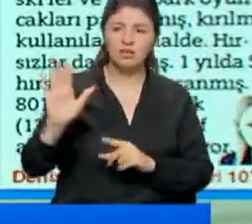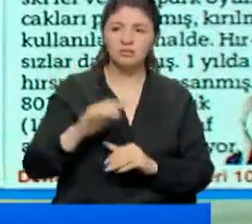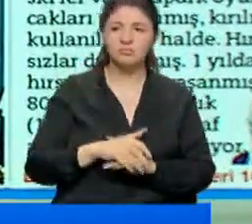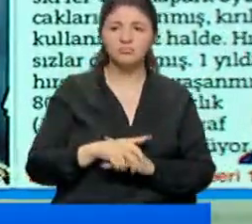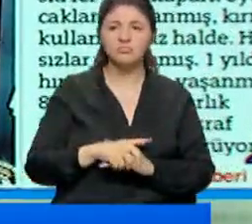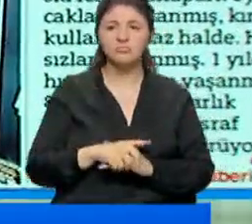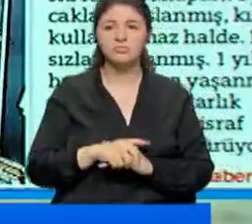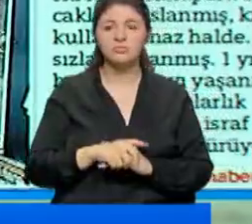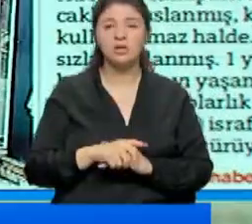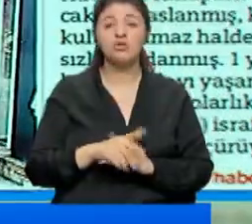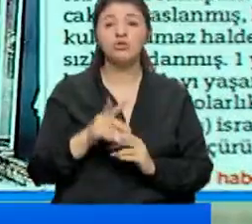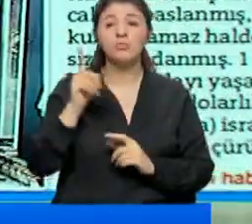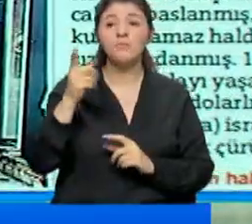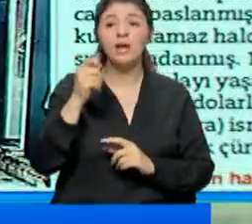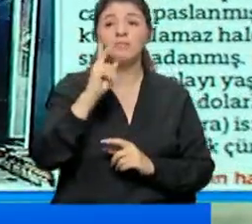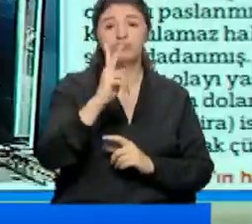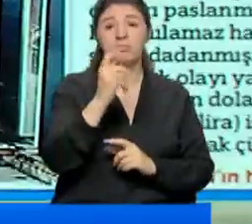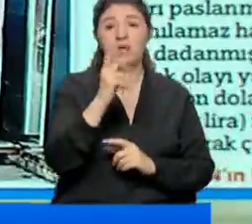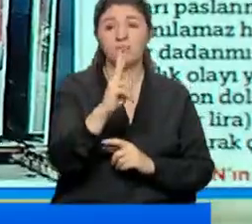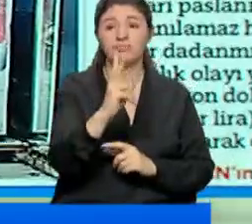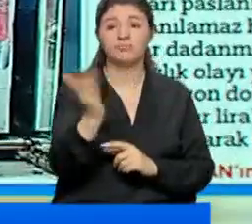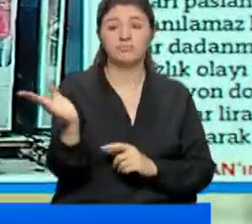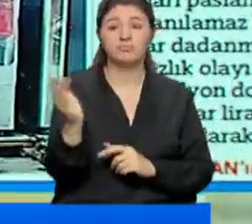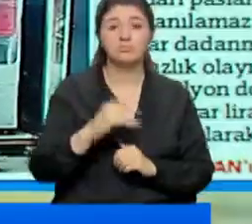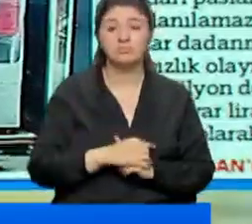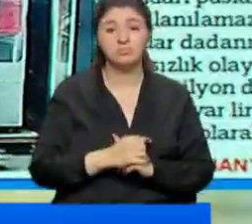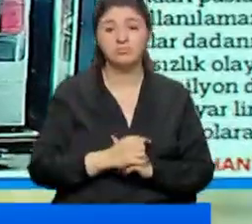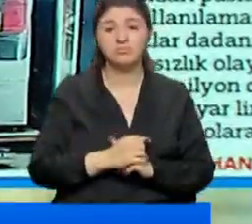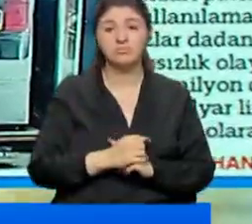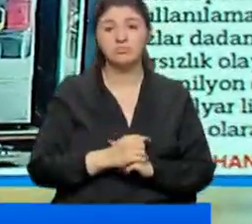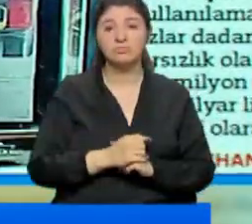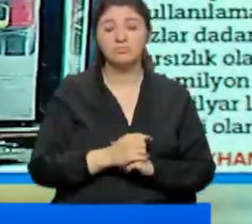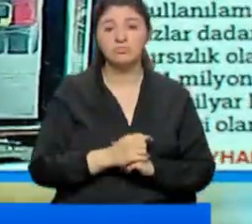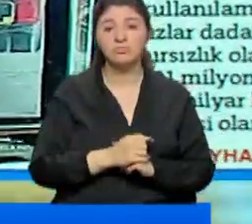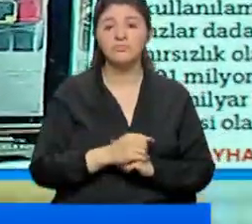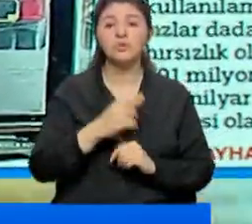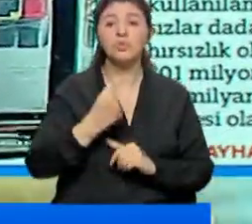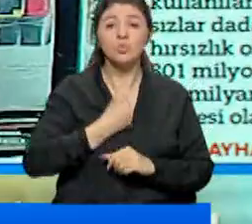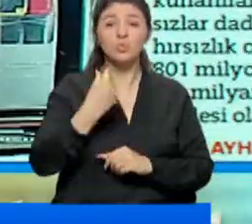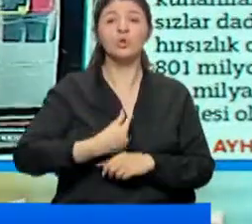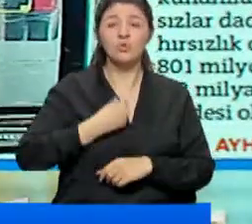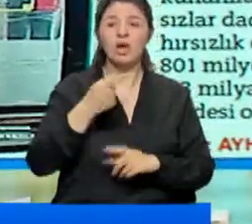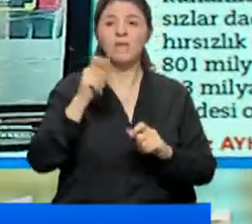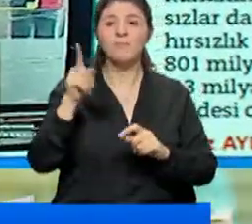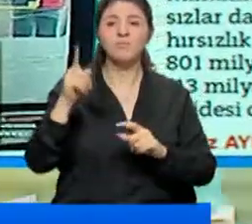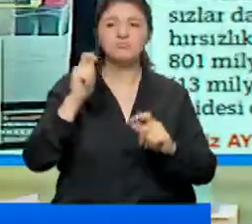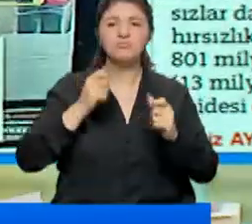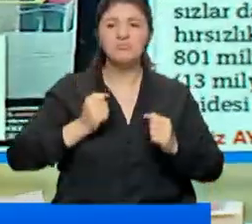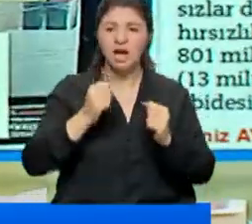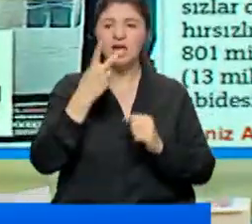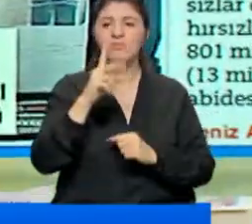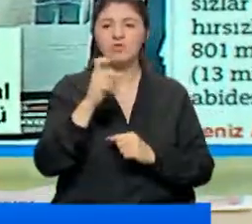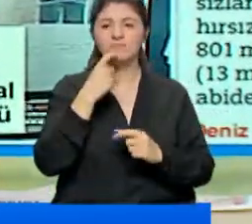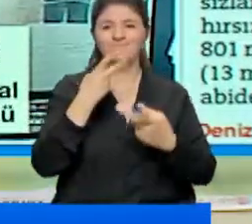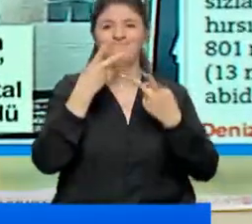kalın Çünkü bu paralar sizin paralarını abone ol o uyarılara rağmen yapılan Ankapark